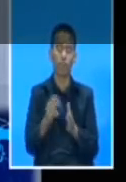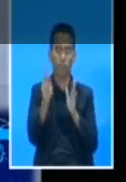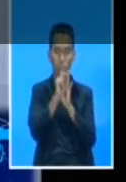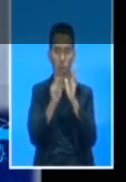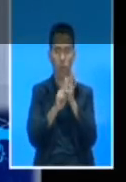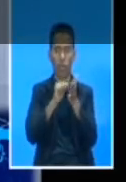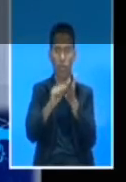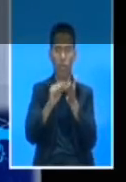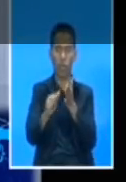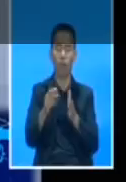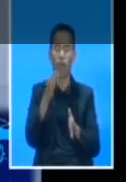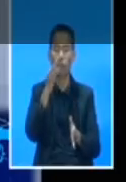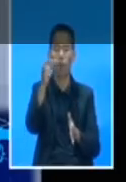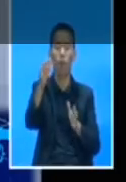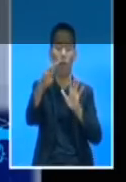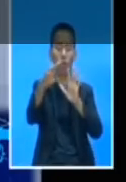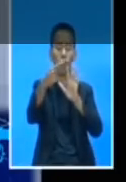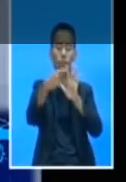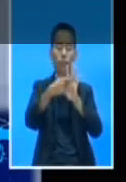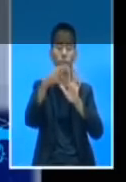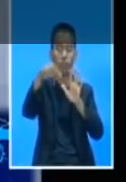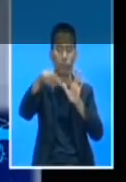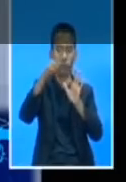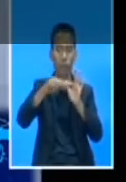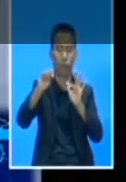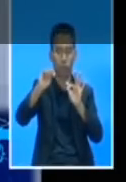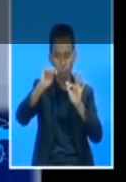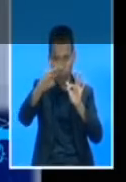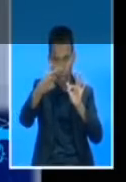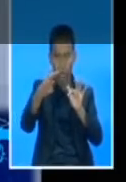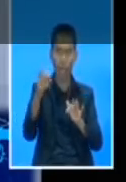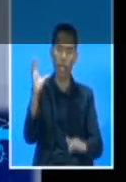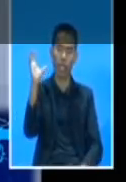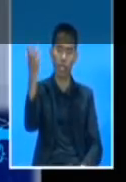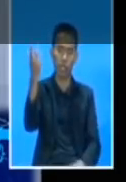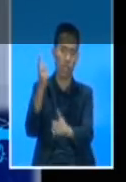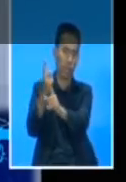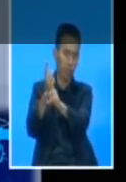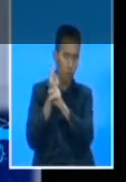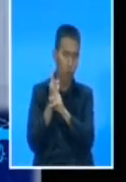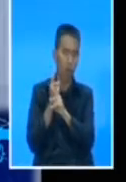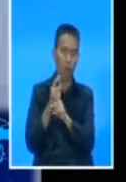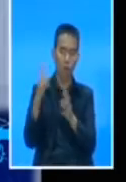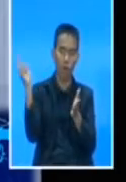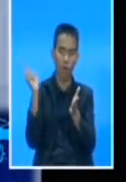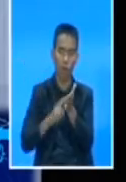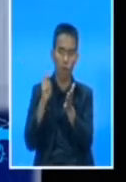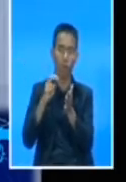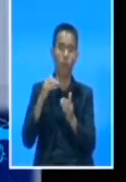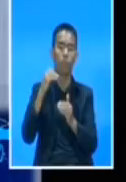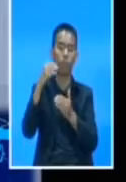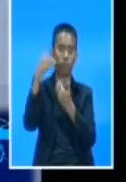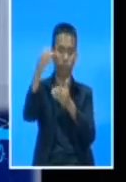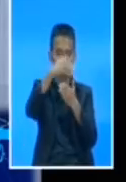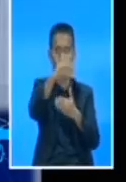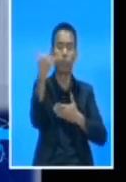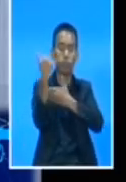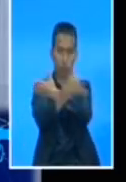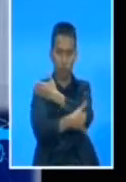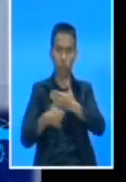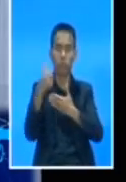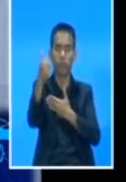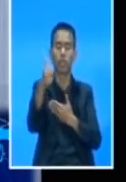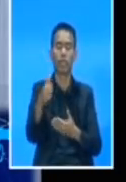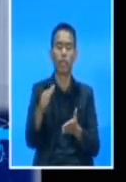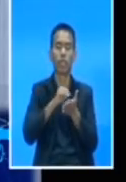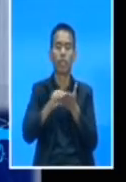ยวกับคดีแพ่งพาณิชย์ให้ทันสมัยสอดคล้องกับหลักสากลและรองรับการค้าระหว่างประเทศปรับป